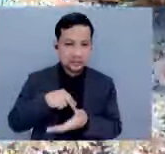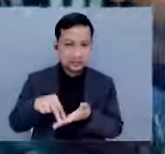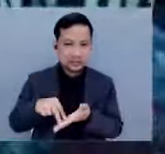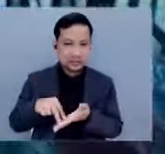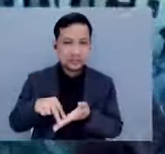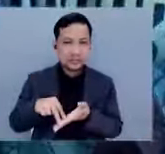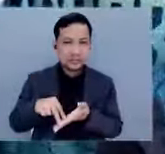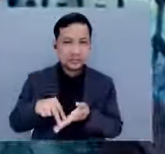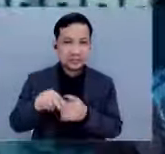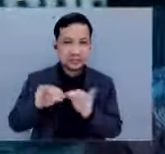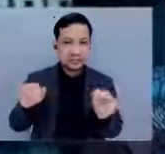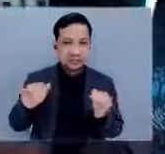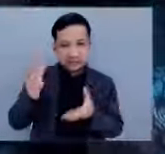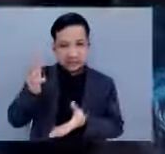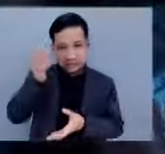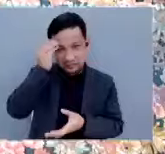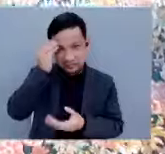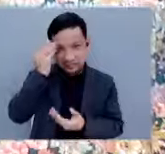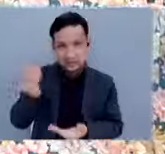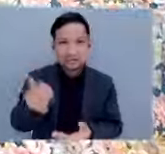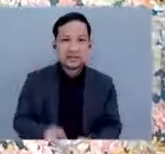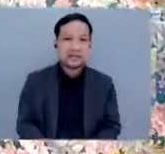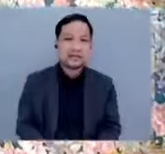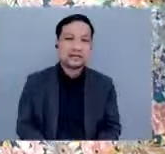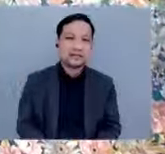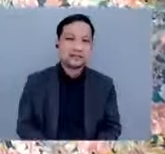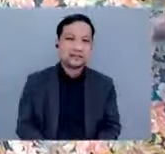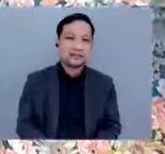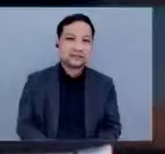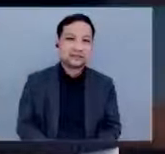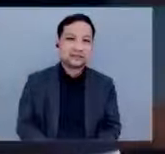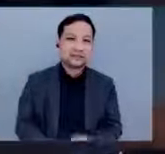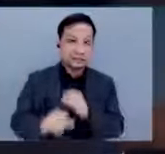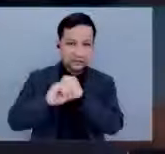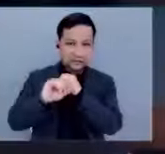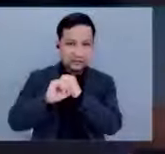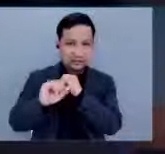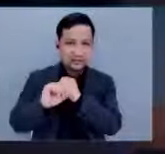na. Natuto na. Okay. Wait, wala magturo? Promote agad? Oo.